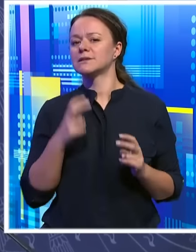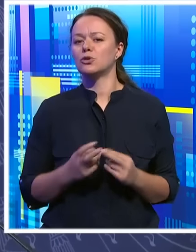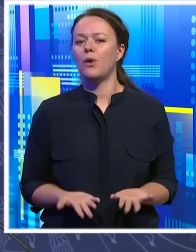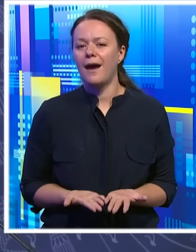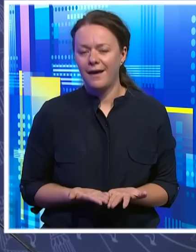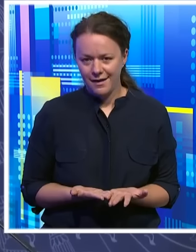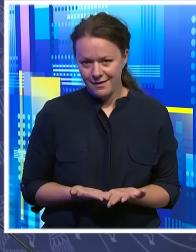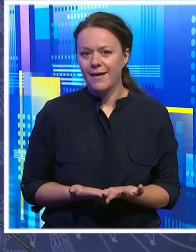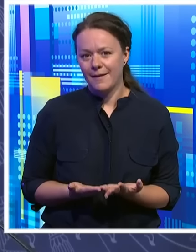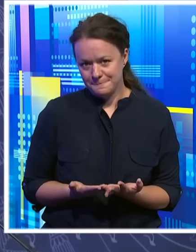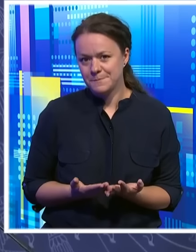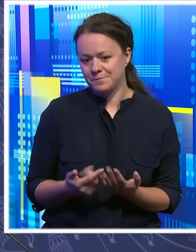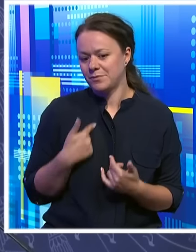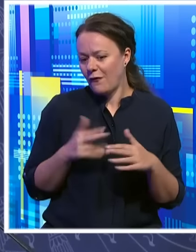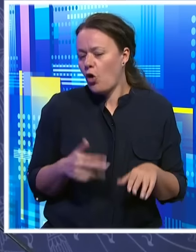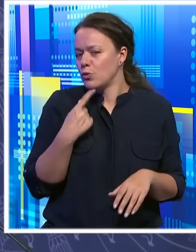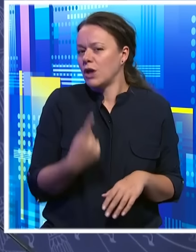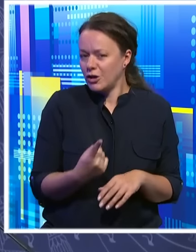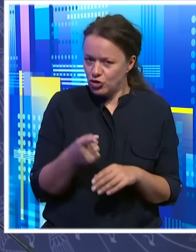vam kažem da verujem da ćemo da imamo struje.